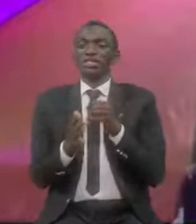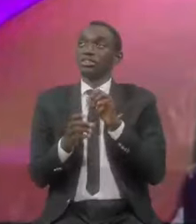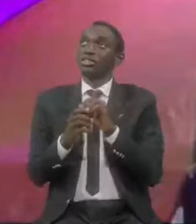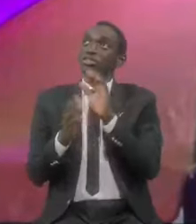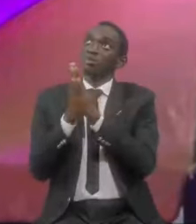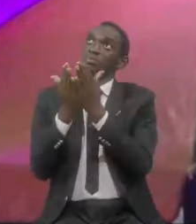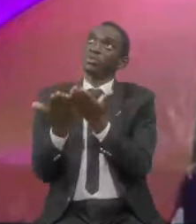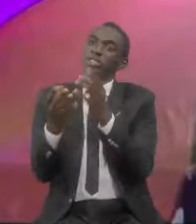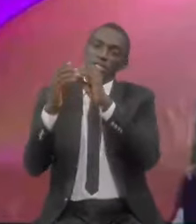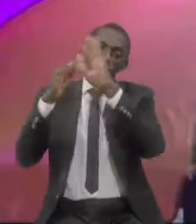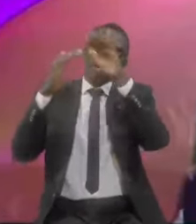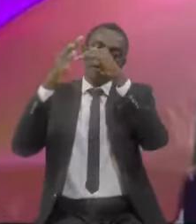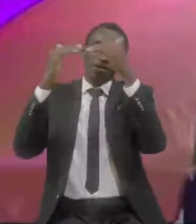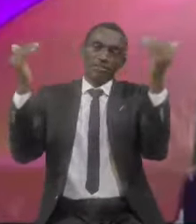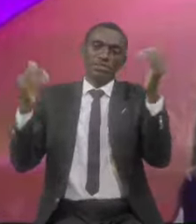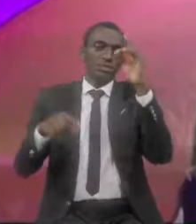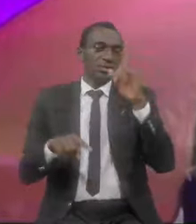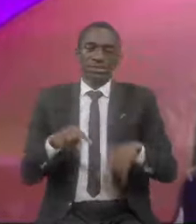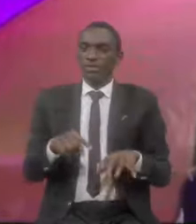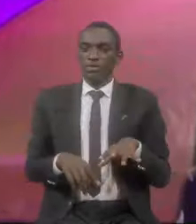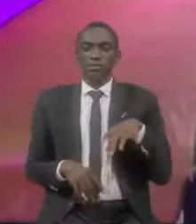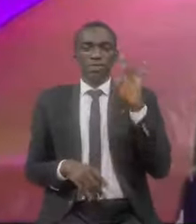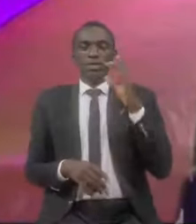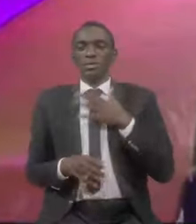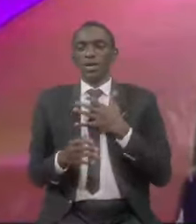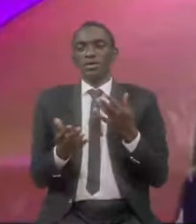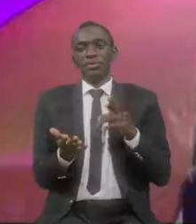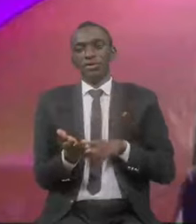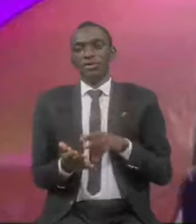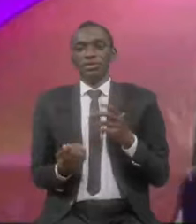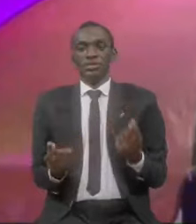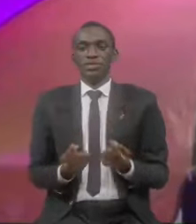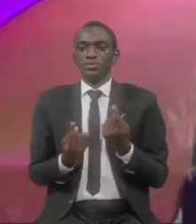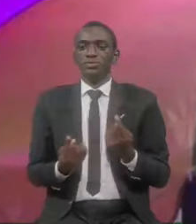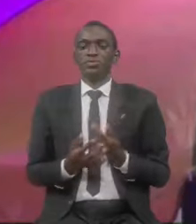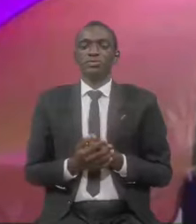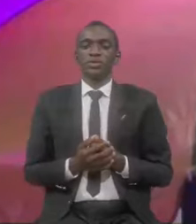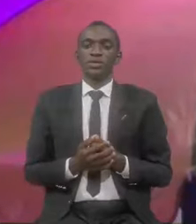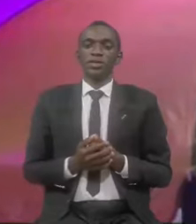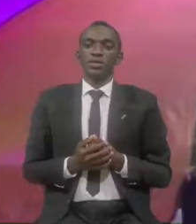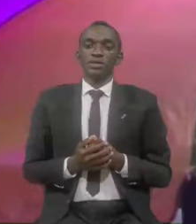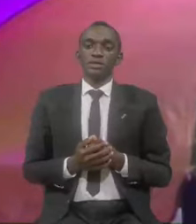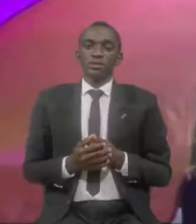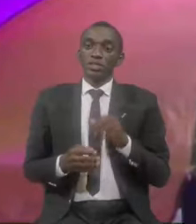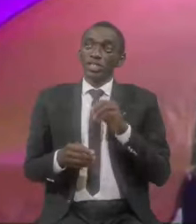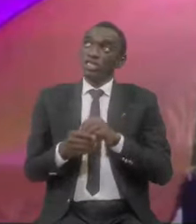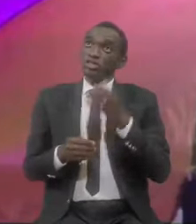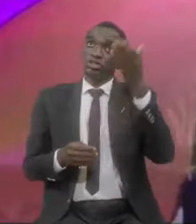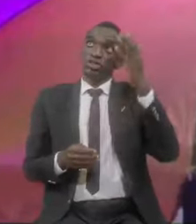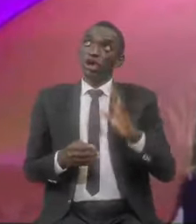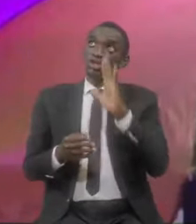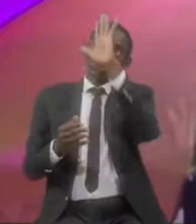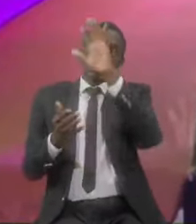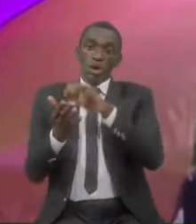des péchés pardonnés dans un livre au ciel. Dans la mémoire de